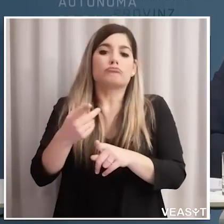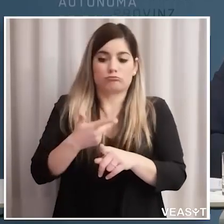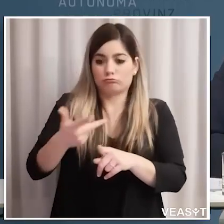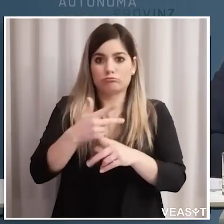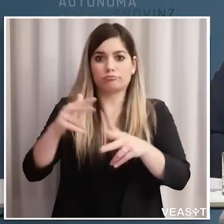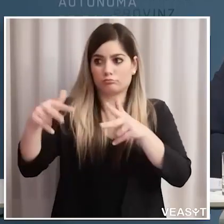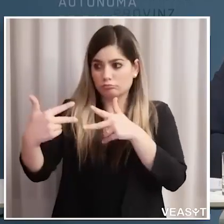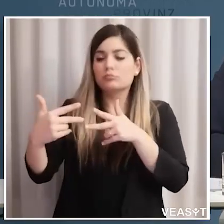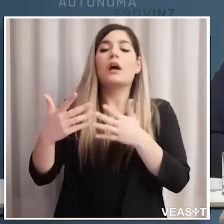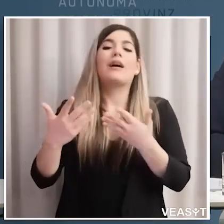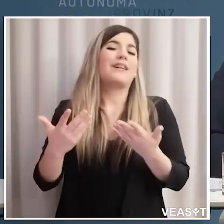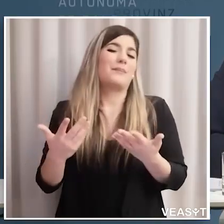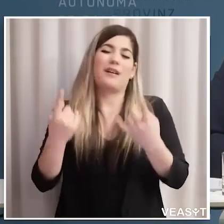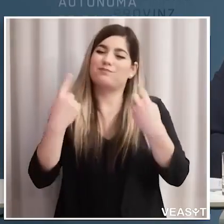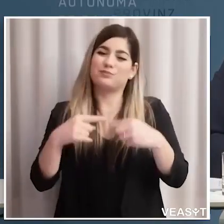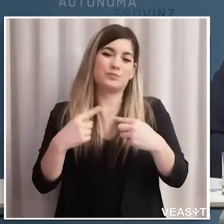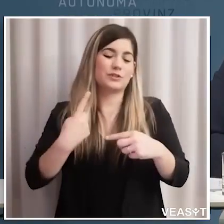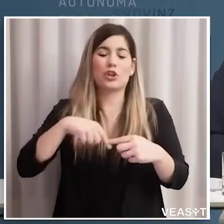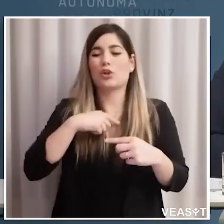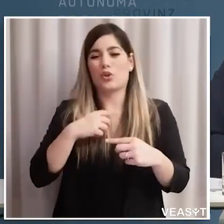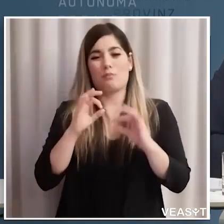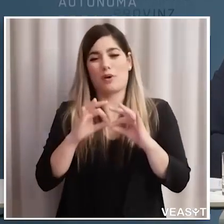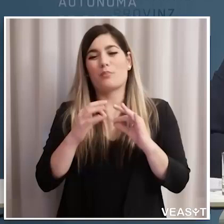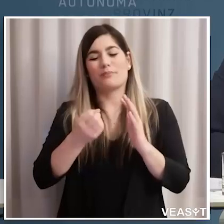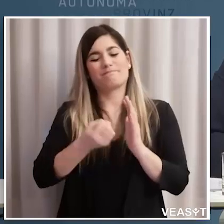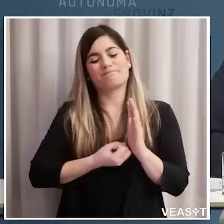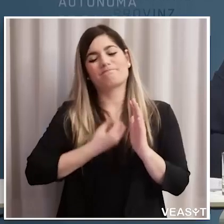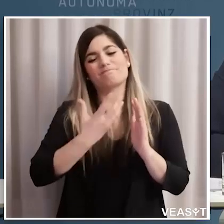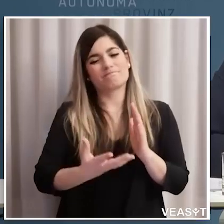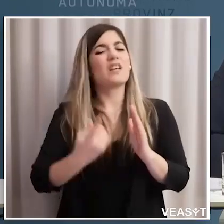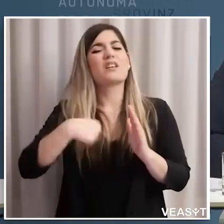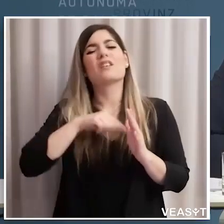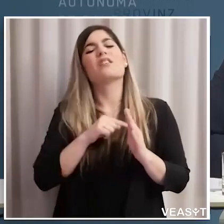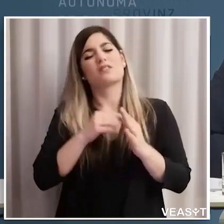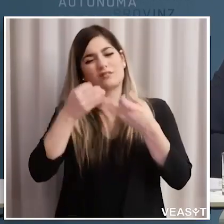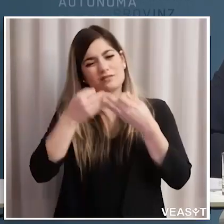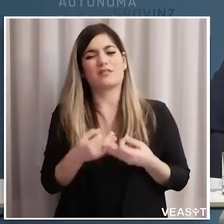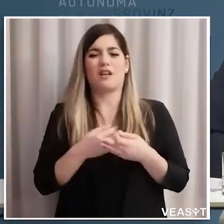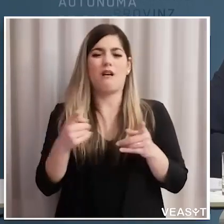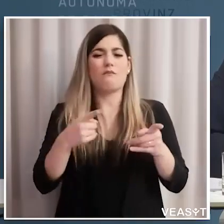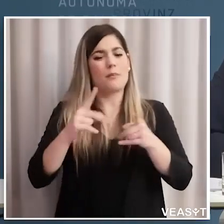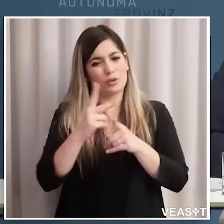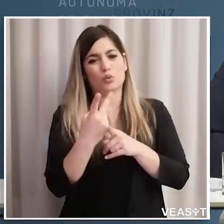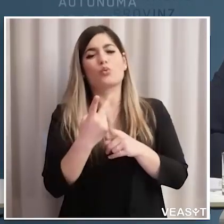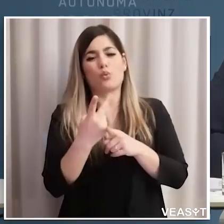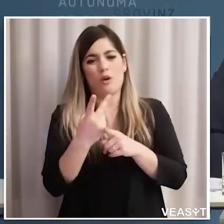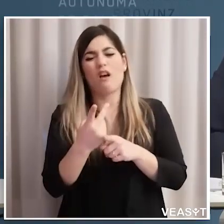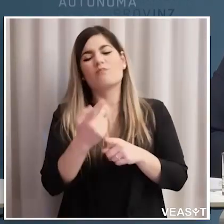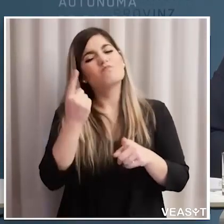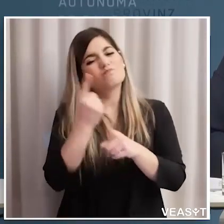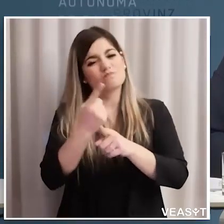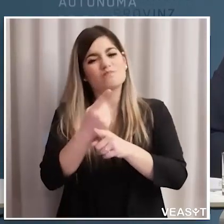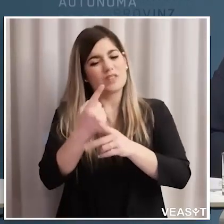è un'espressione della nostra convinzione che adesso nella fase 2 bisogna soprattutto